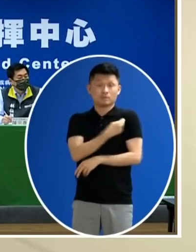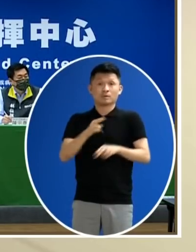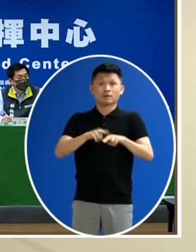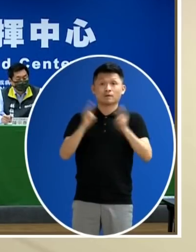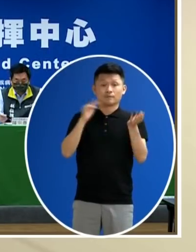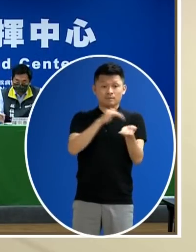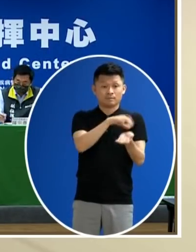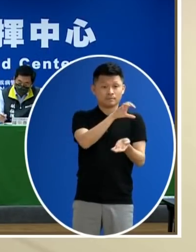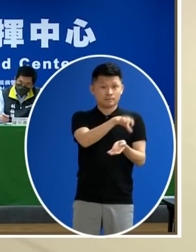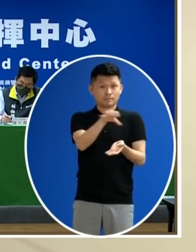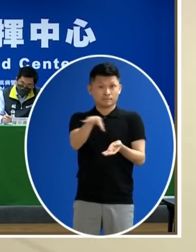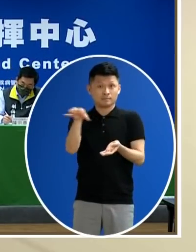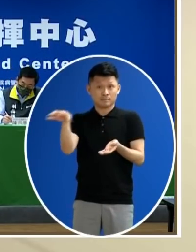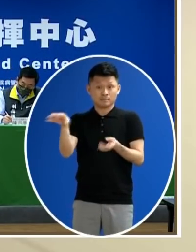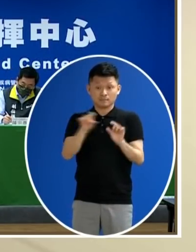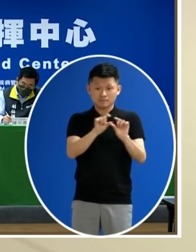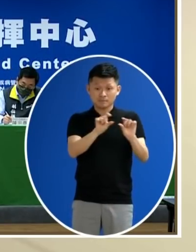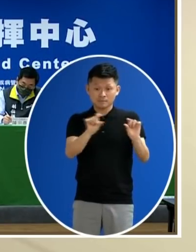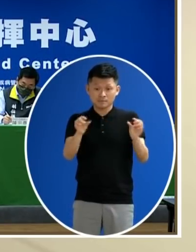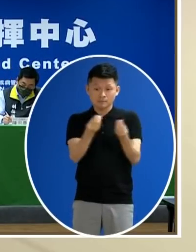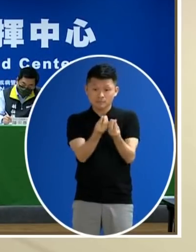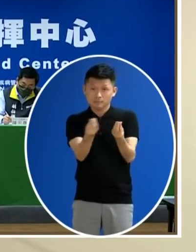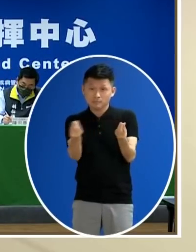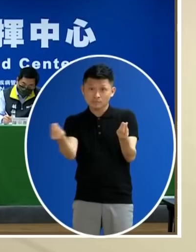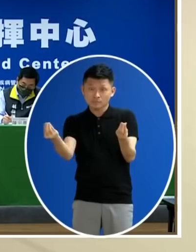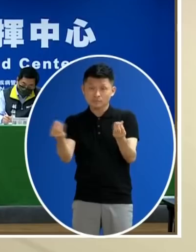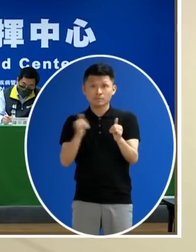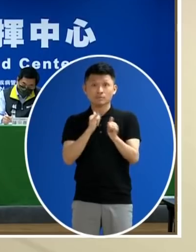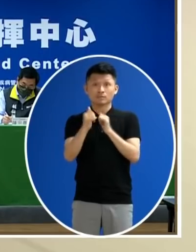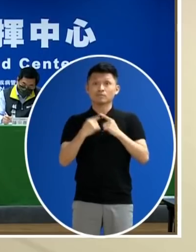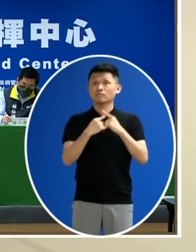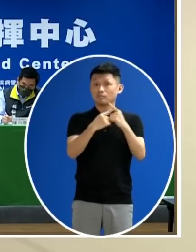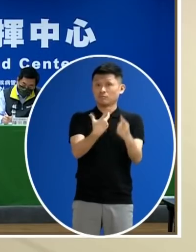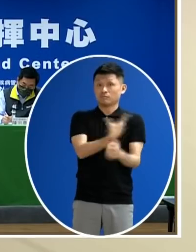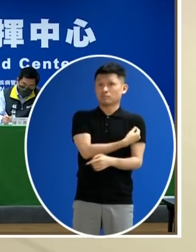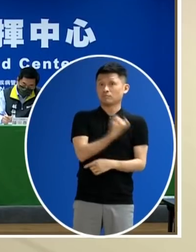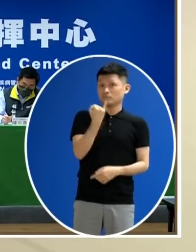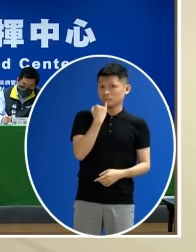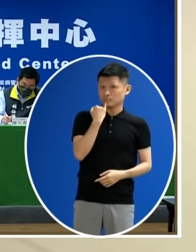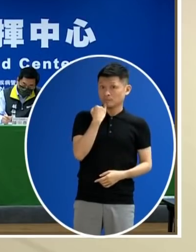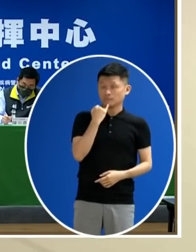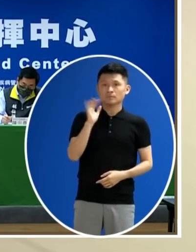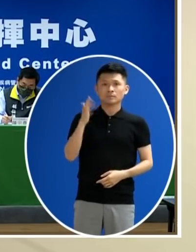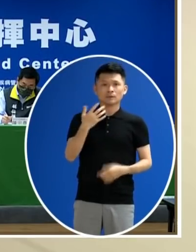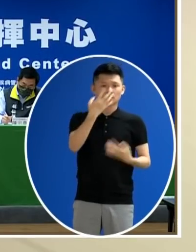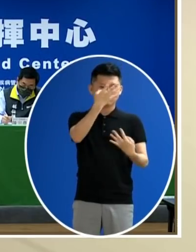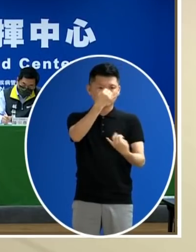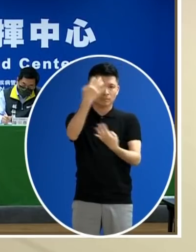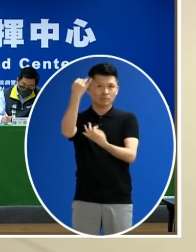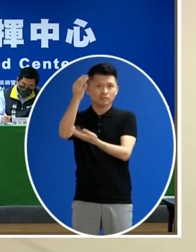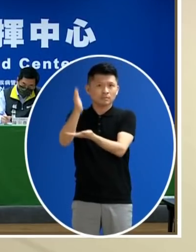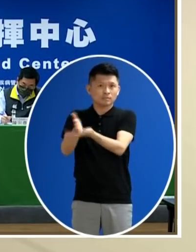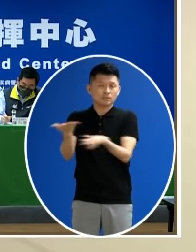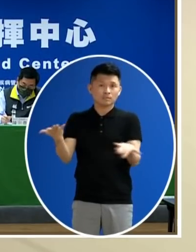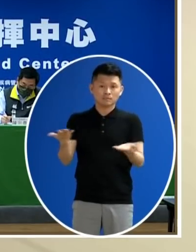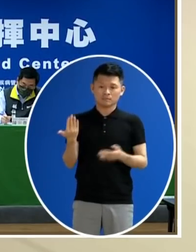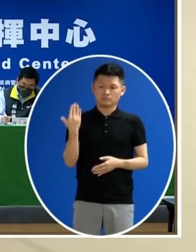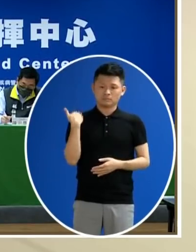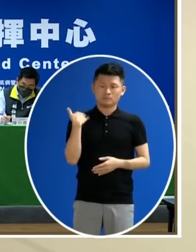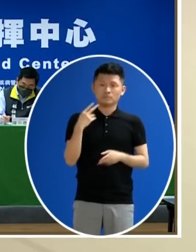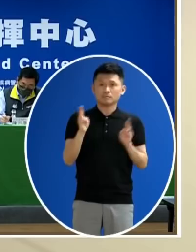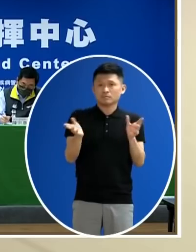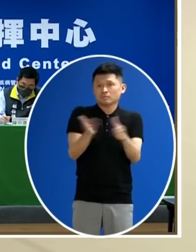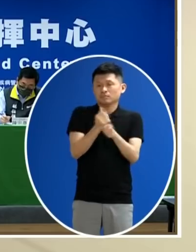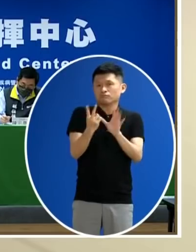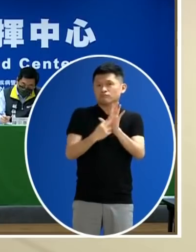些诊所部分的这些剂量啊，是民众直接到那边就可以打，但是实施到何时？因为之前指挥中心也没有特别跟大